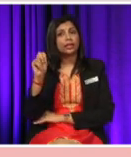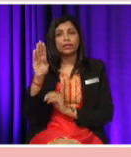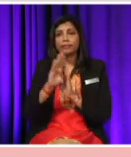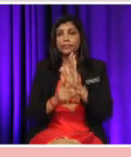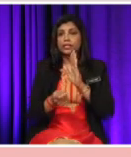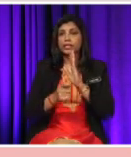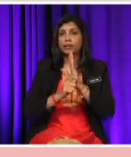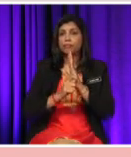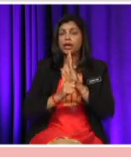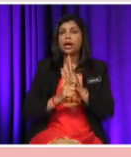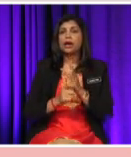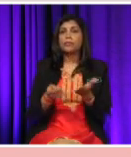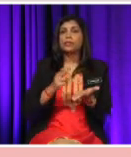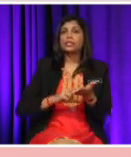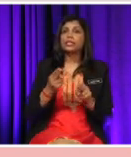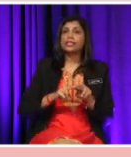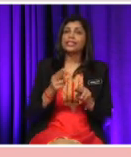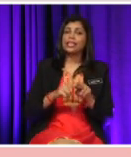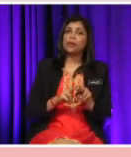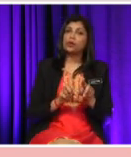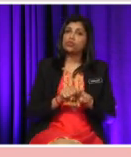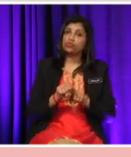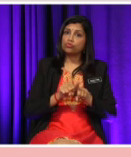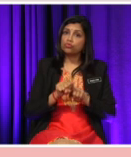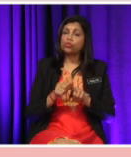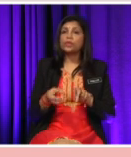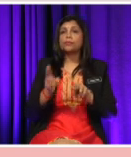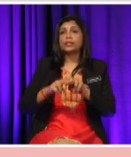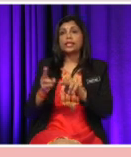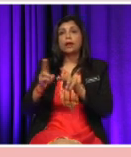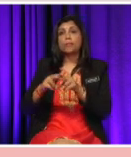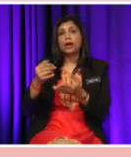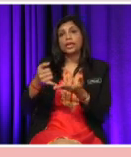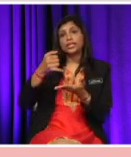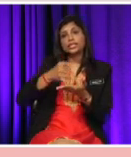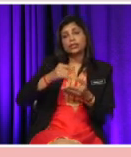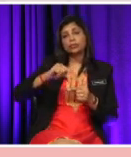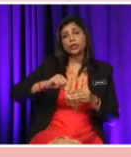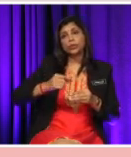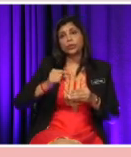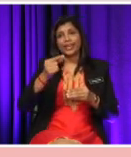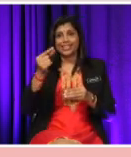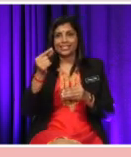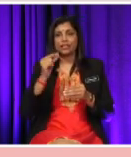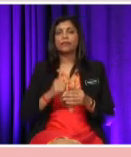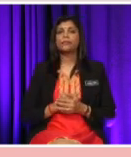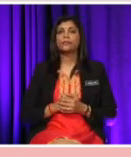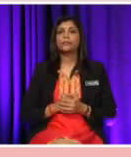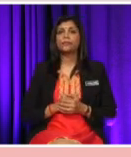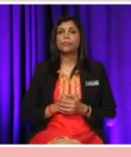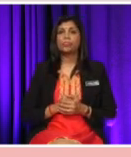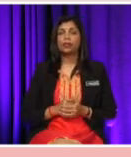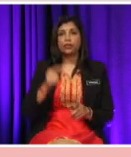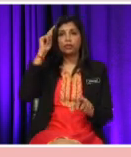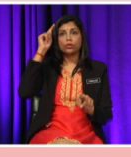bertambah susu semakin bertambah isi padu guys Oke tujuannya sama juga untuk mengkaji ataupun untuk hubungan